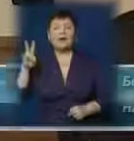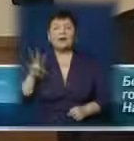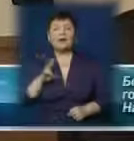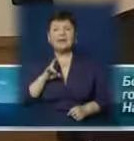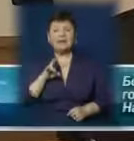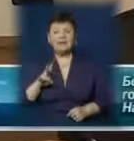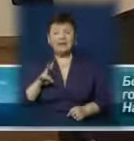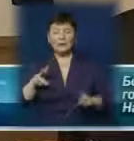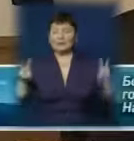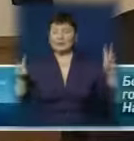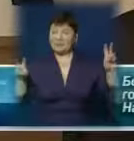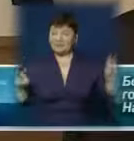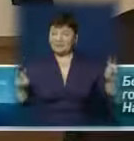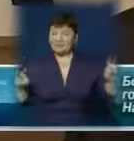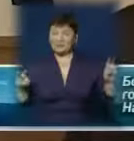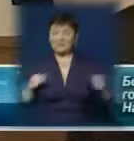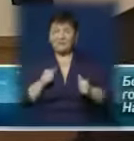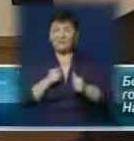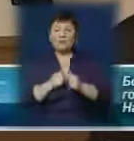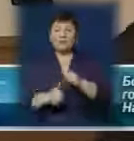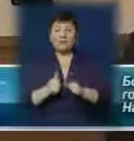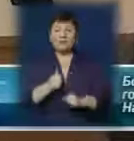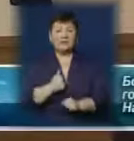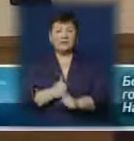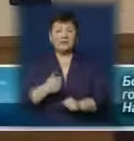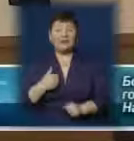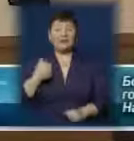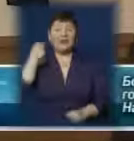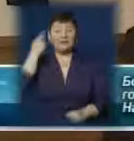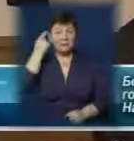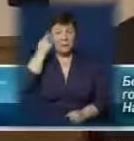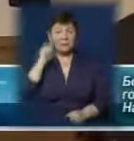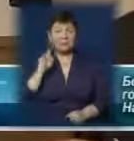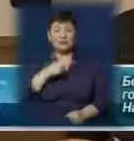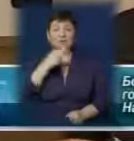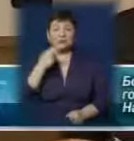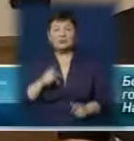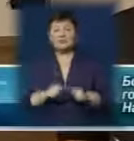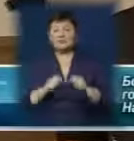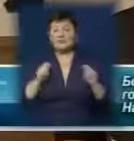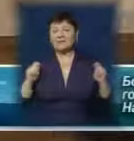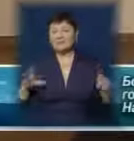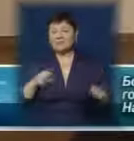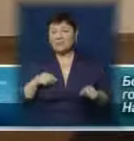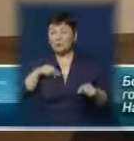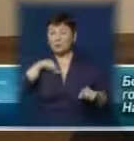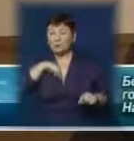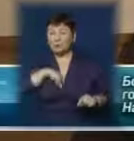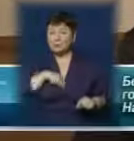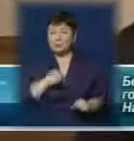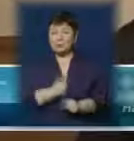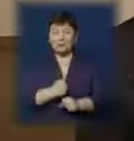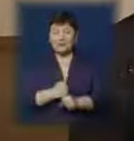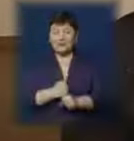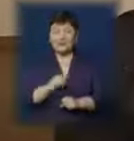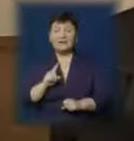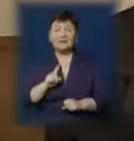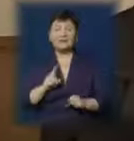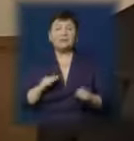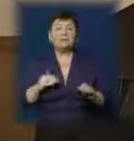сакральну тематику, але в кожній роботі, я думаю, художник відкриває якусь свою душу. Роботи, що